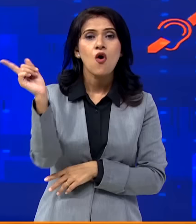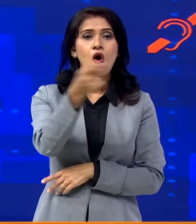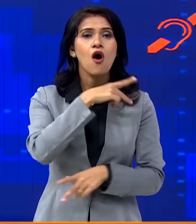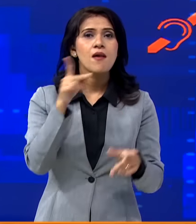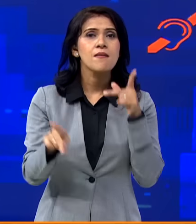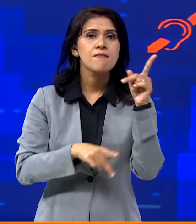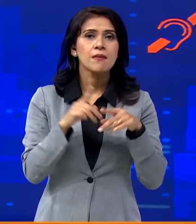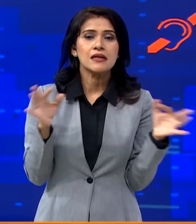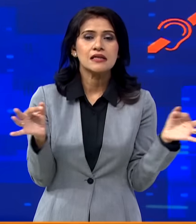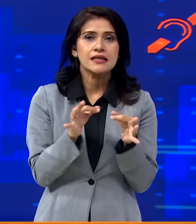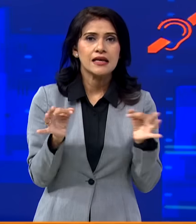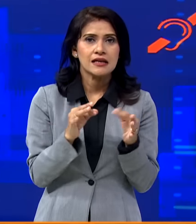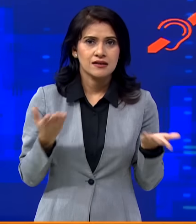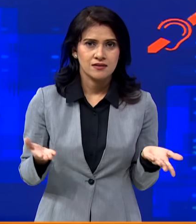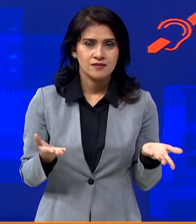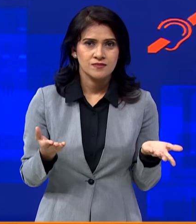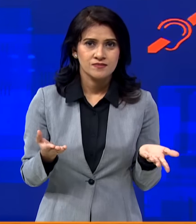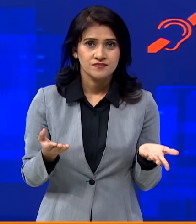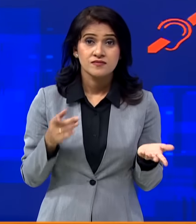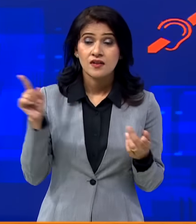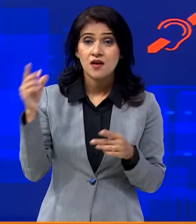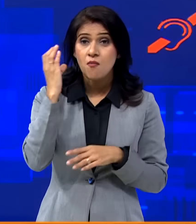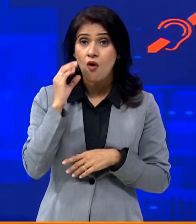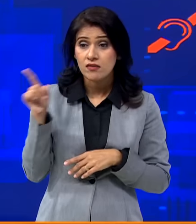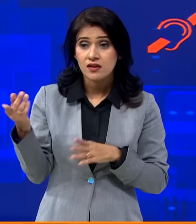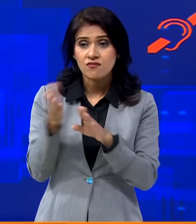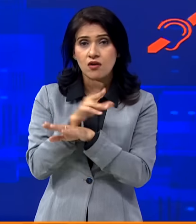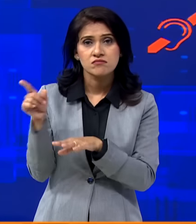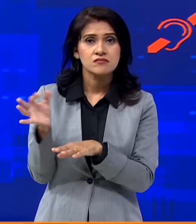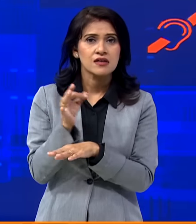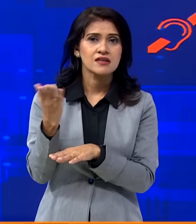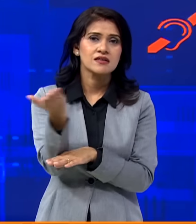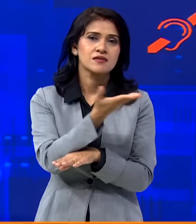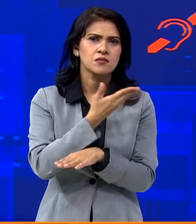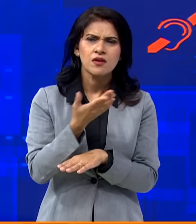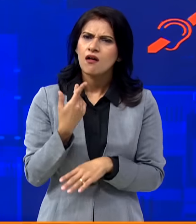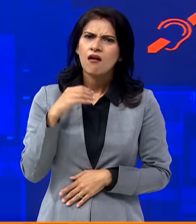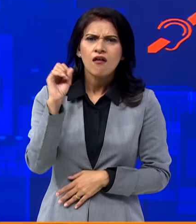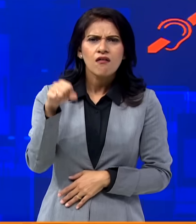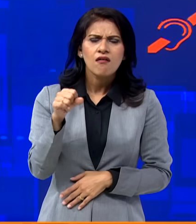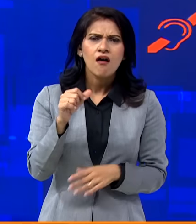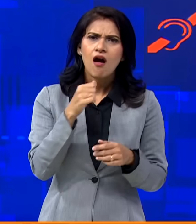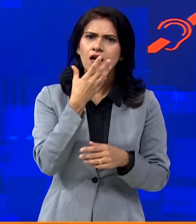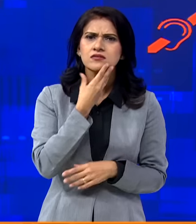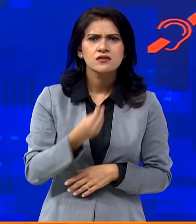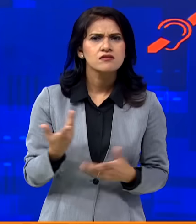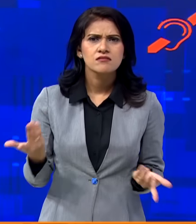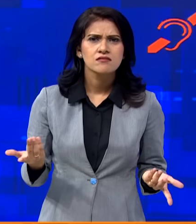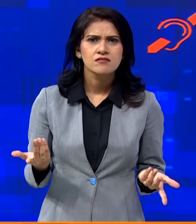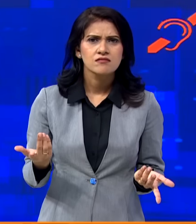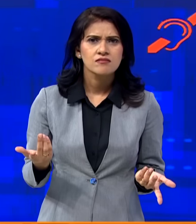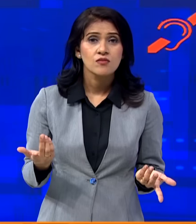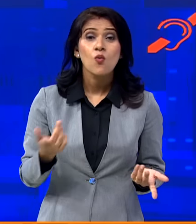लोग इंडियन मुजाहिदीन से डरते हैं उतना ही नरेंद्र मोदी से डरते हैं तो राजा की दहशत तो होनी चाहिए अपराधियों